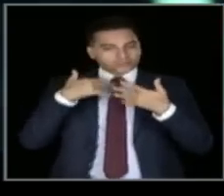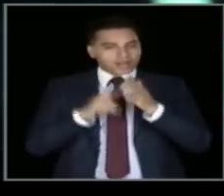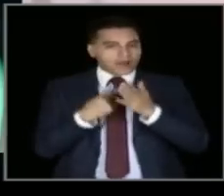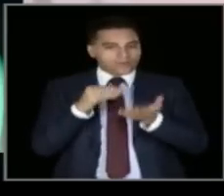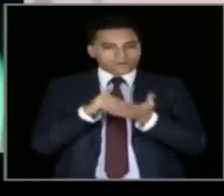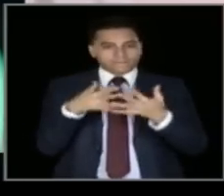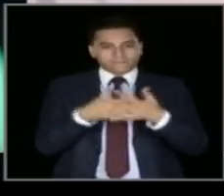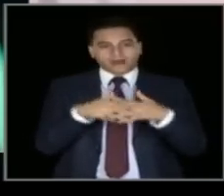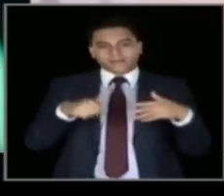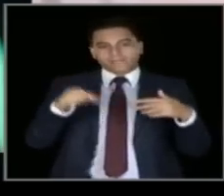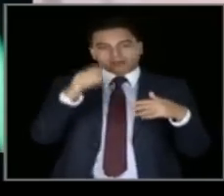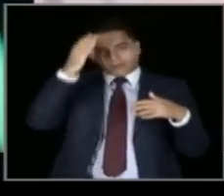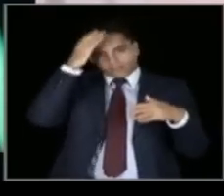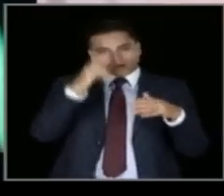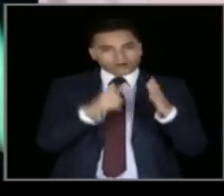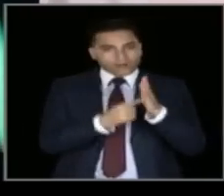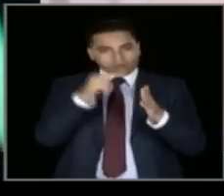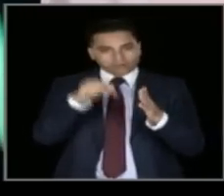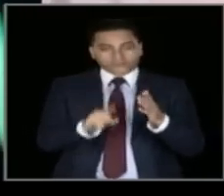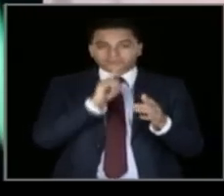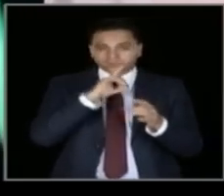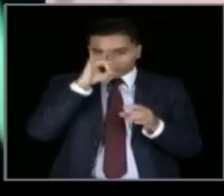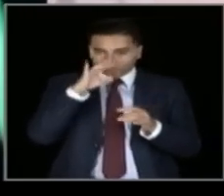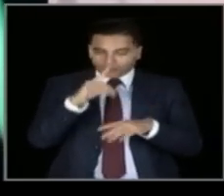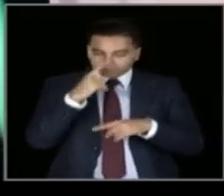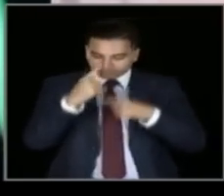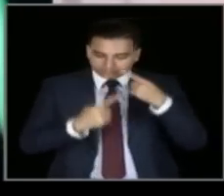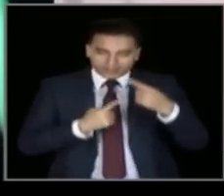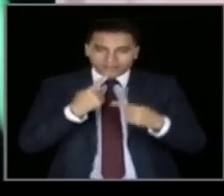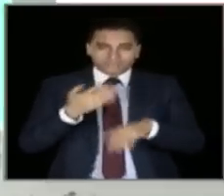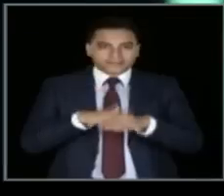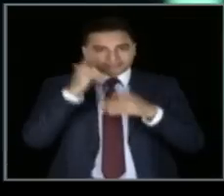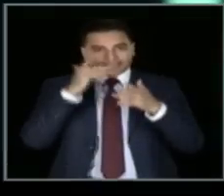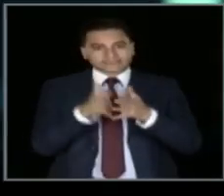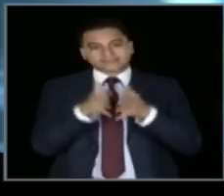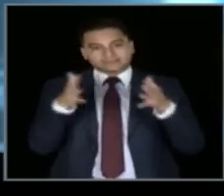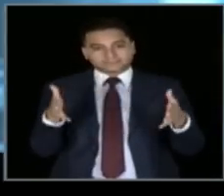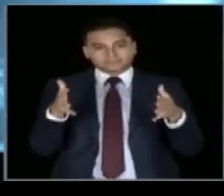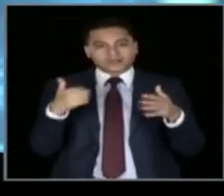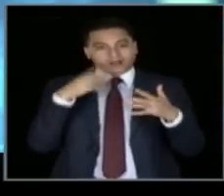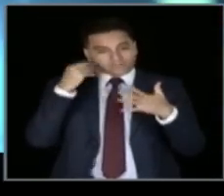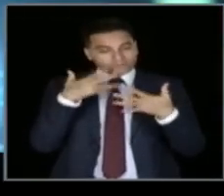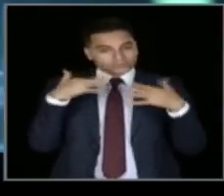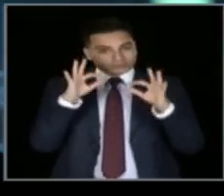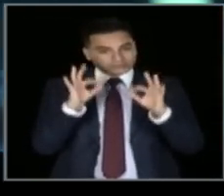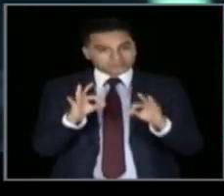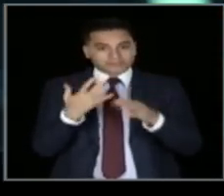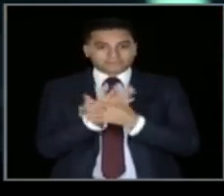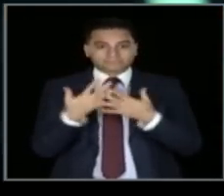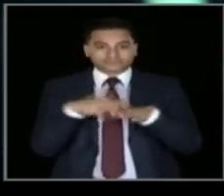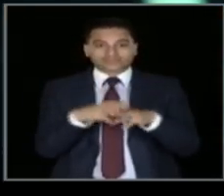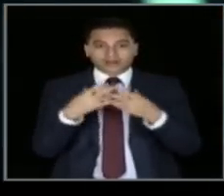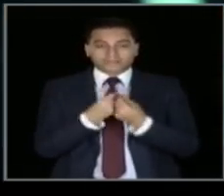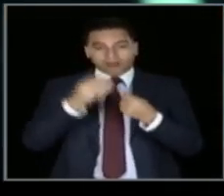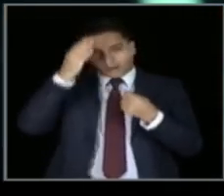العباقره النهارده. احنا يمكن ما تاهلناش، بس ده يخلينا نلعب من غير ضغط نفسي ويكون في تركيز كبير. طبعا انا مبسوطه جدا بمشاركتي في